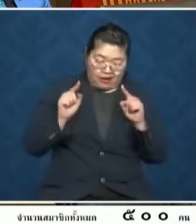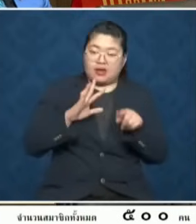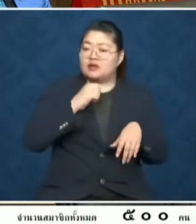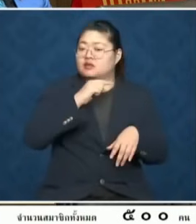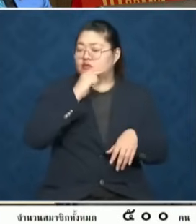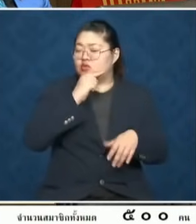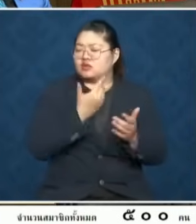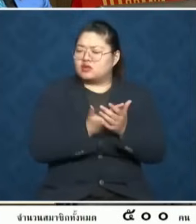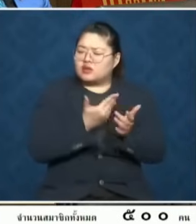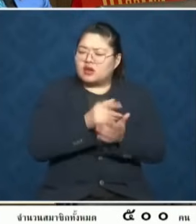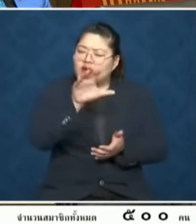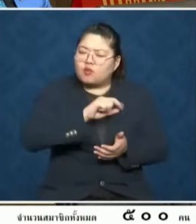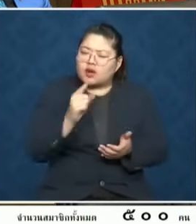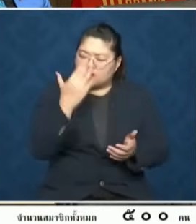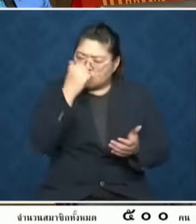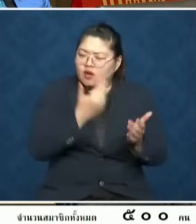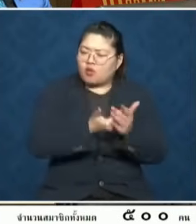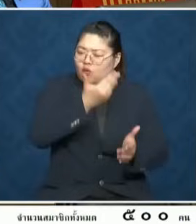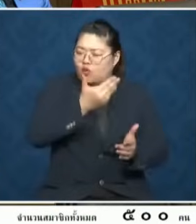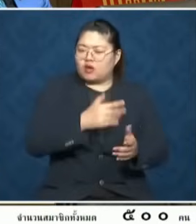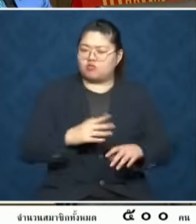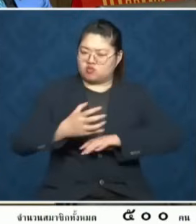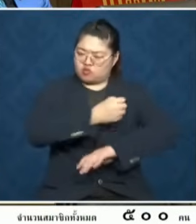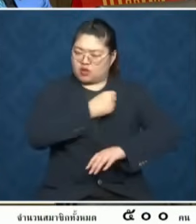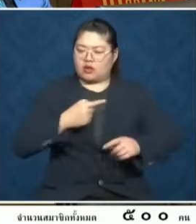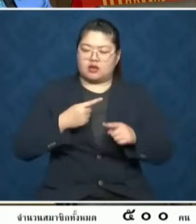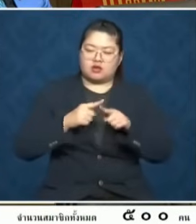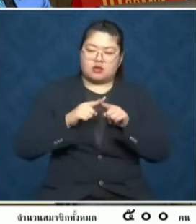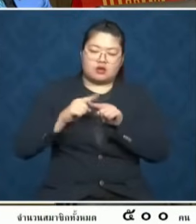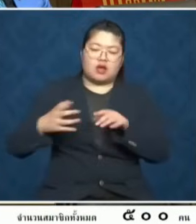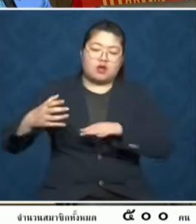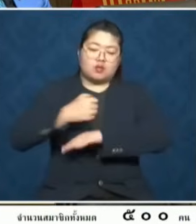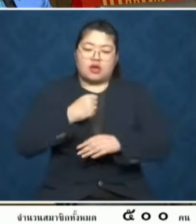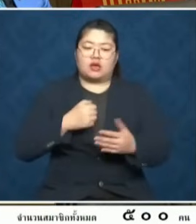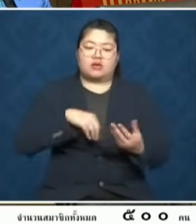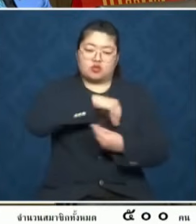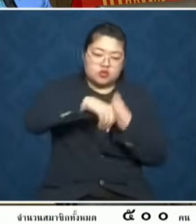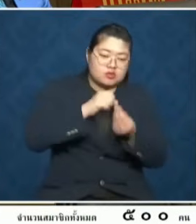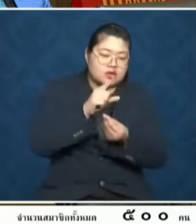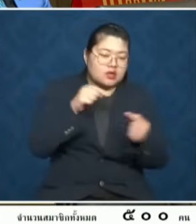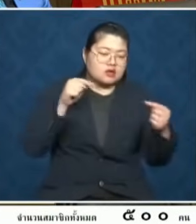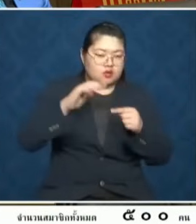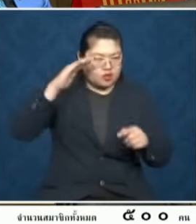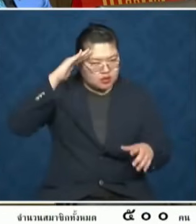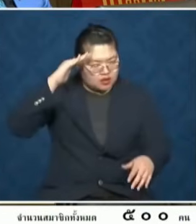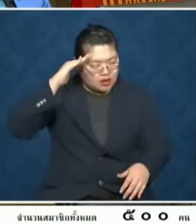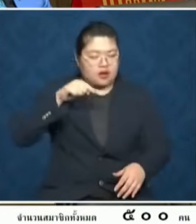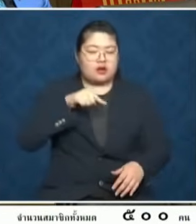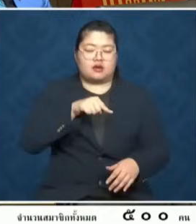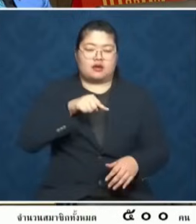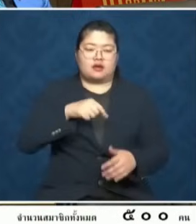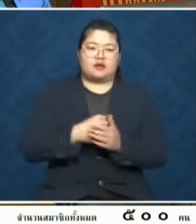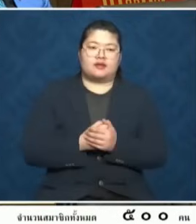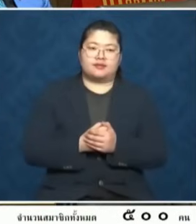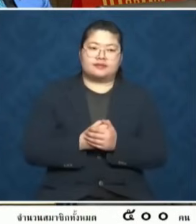ปฏิเสธไม่ได้ว่าการเข้ามามีอิทธิพลมีตำแหน่งทางการเมืองและธุรกิจของทหารเป็นเส้นทางเศรษฐีของบุคคลระดับ